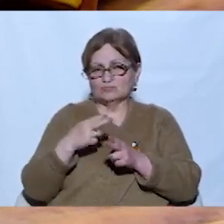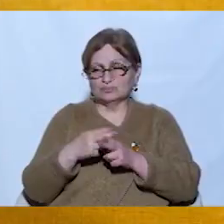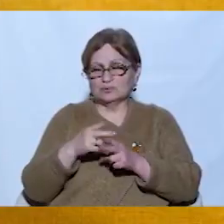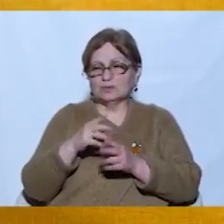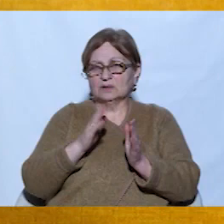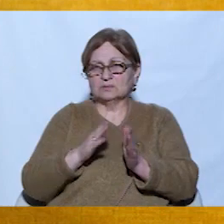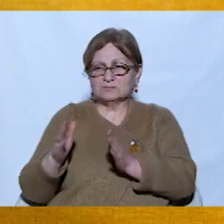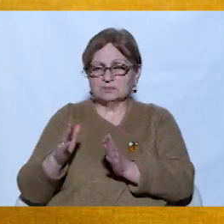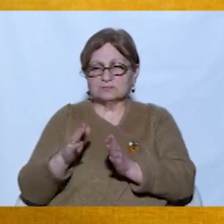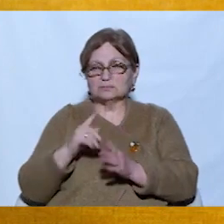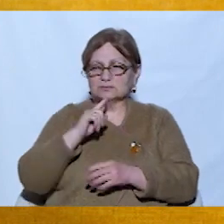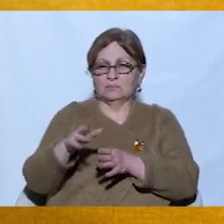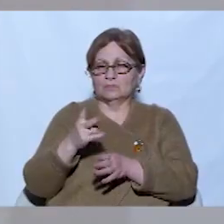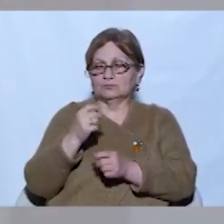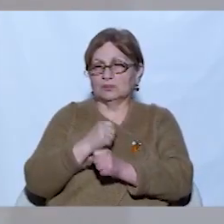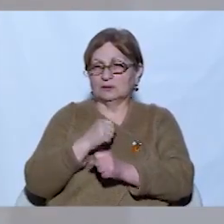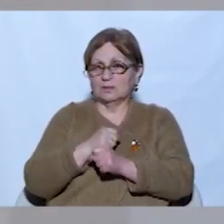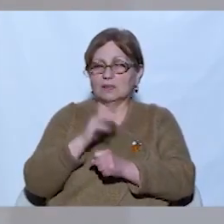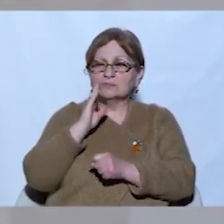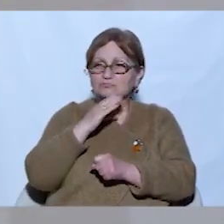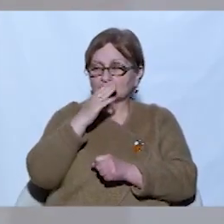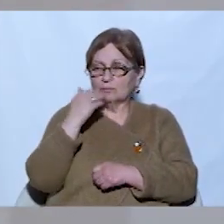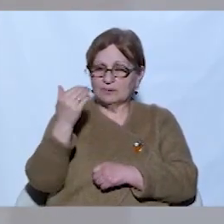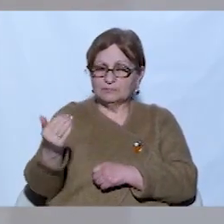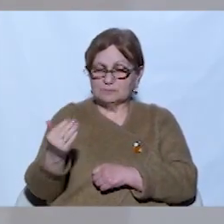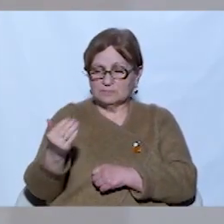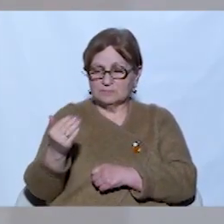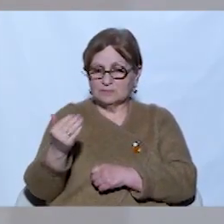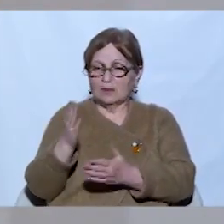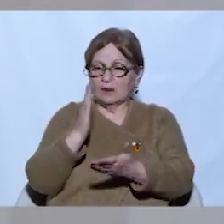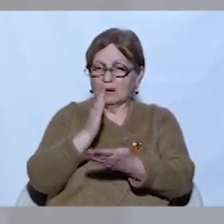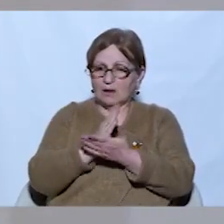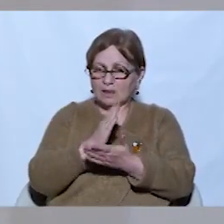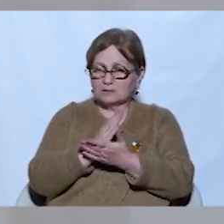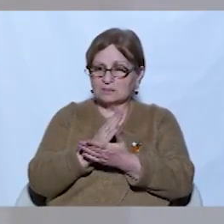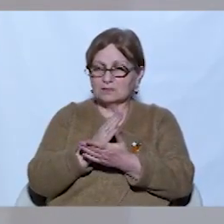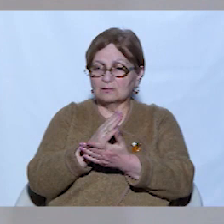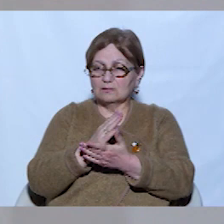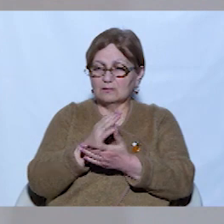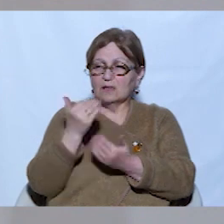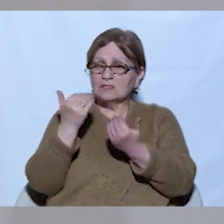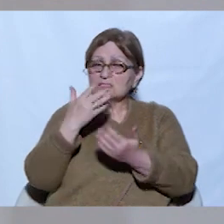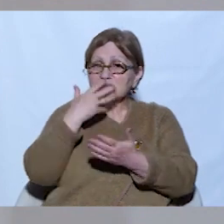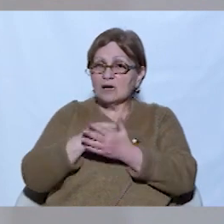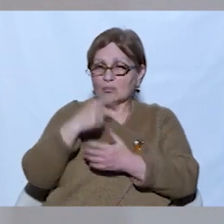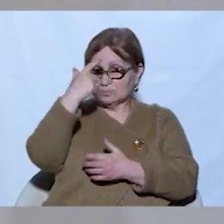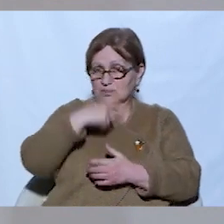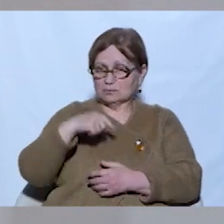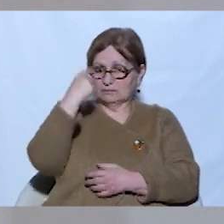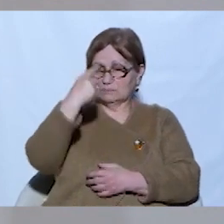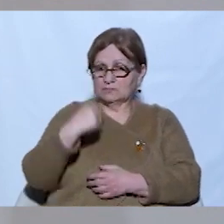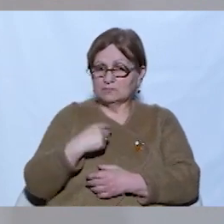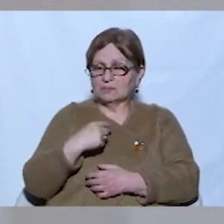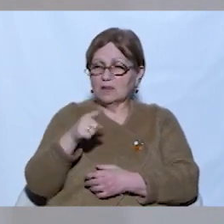ერთი მხრივ ცოტა ხელი შემშლელია. აქ კიდევ მნიშვნელოვანი ის არის, რომ აი მშობლებისთვის არის უფრო ეს კითხვა,